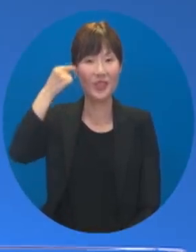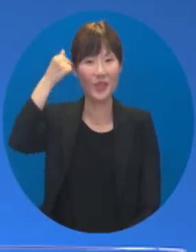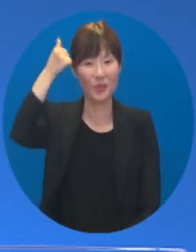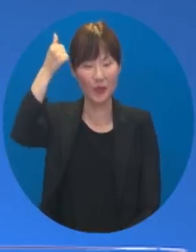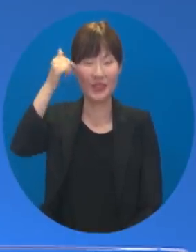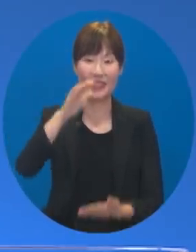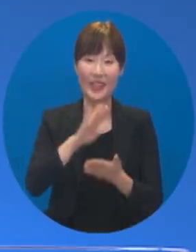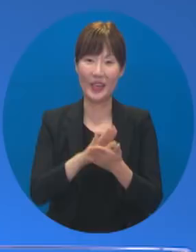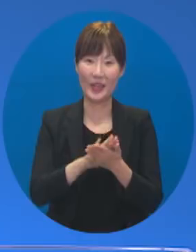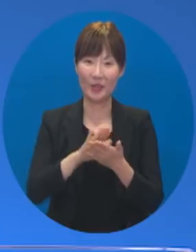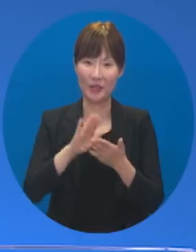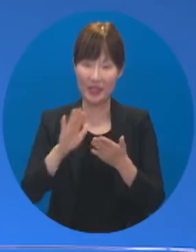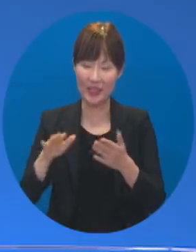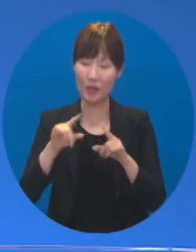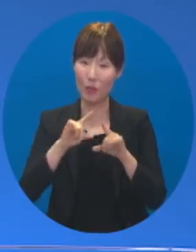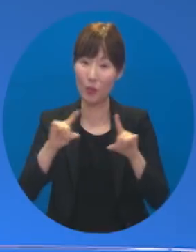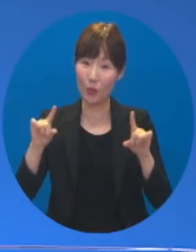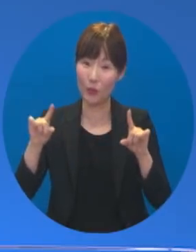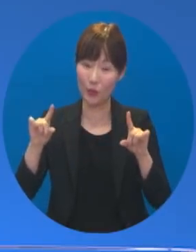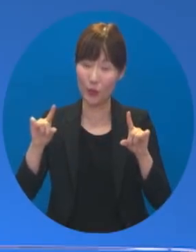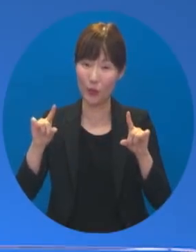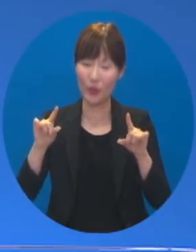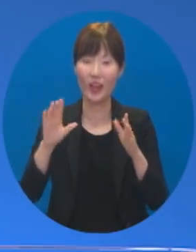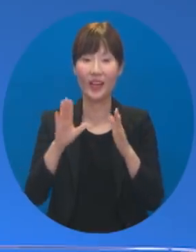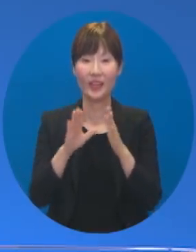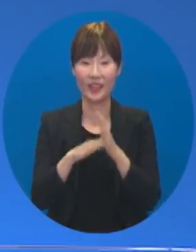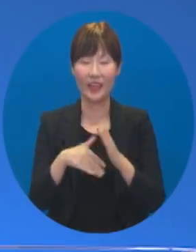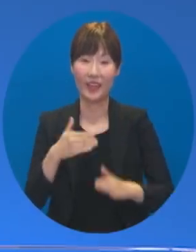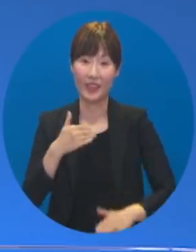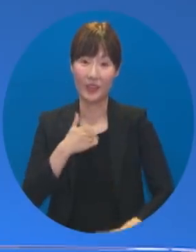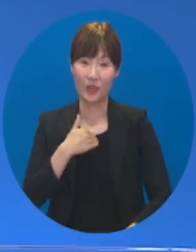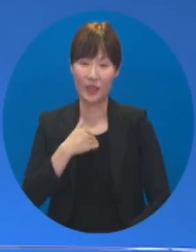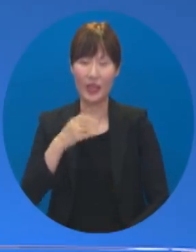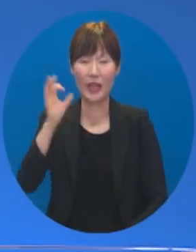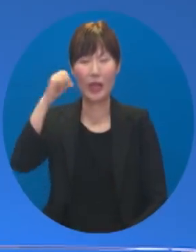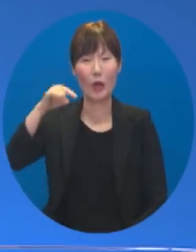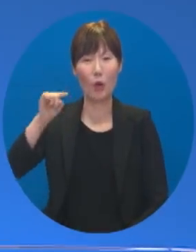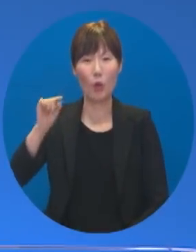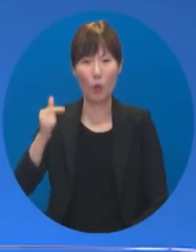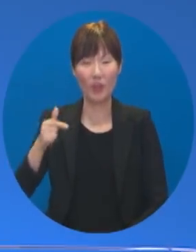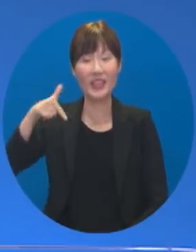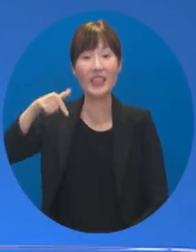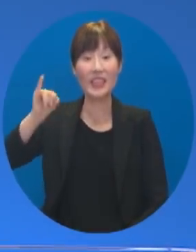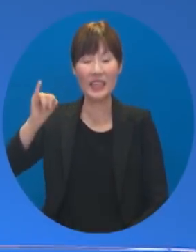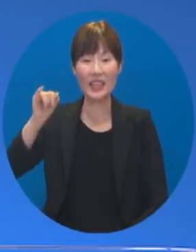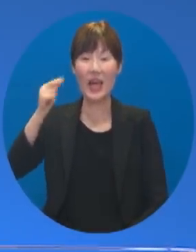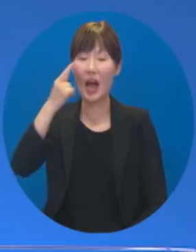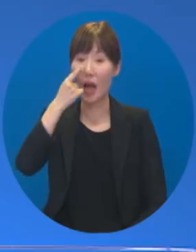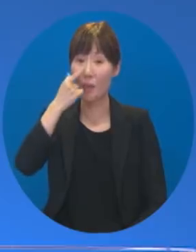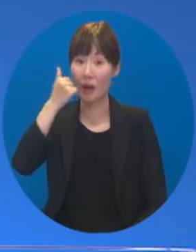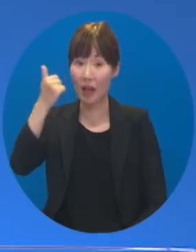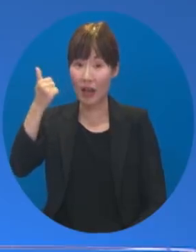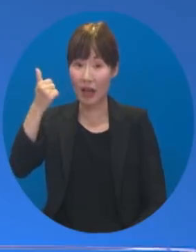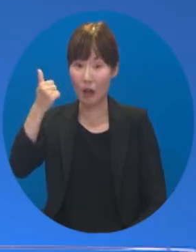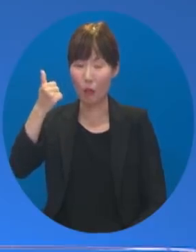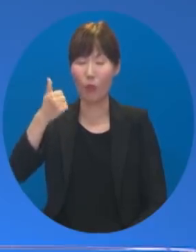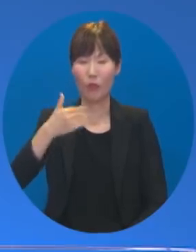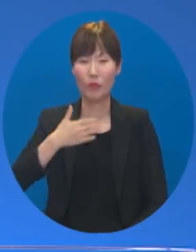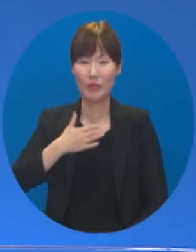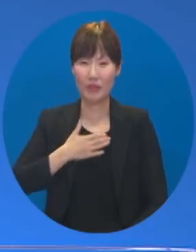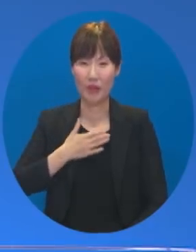평상시에도 그리고 사람들에게는 저에게 원기 아빠라고 불러달라고 그렇게 이야기를